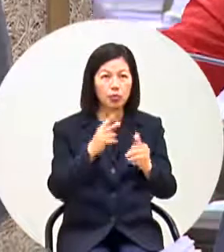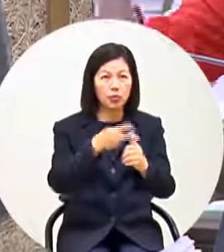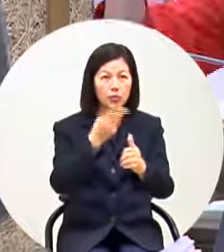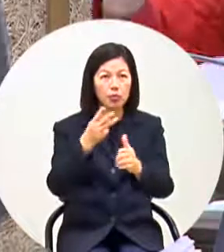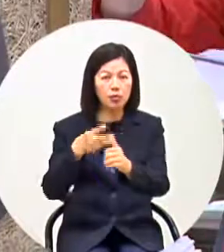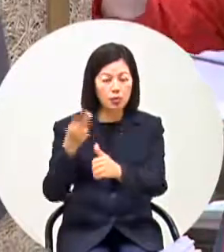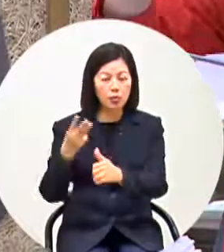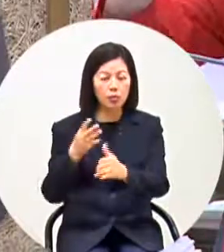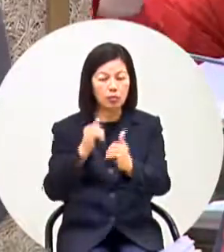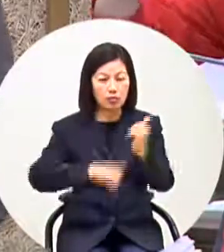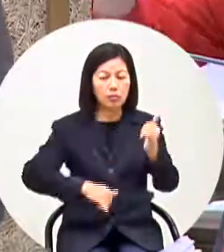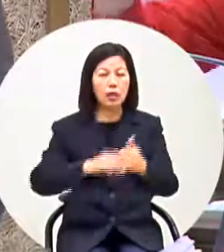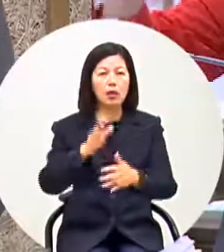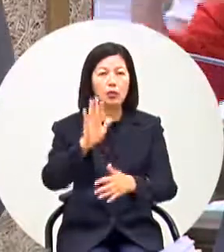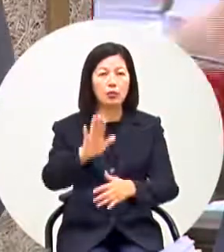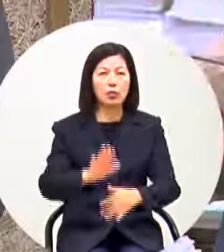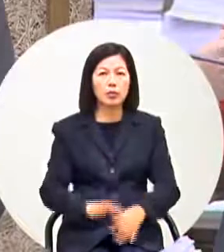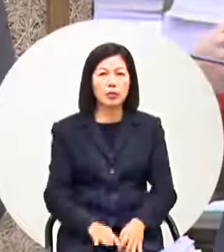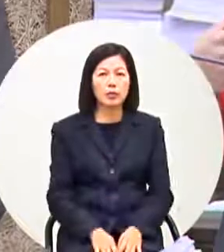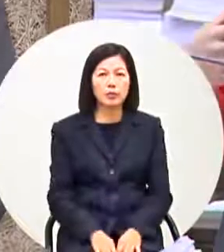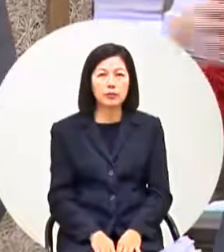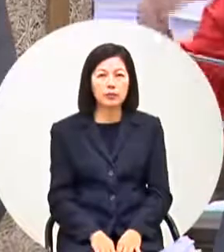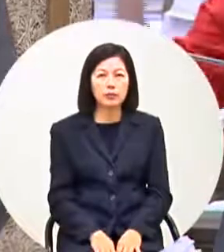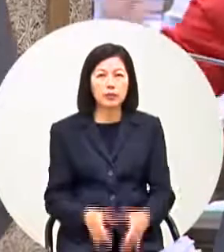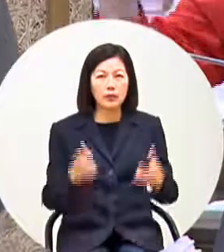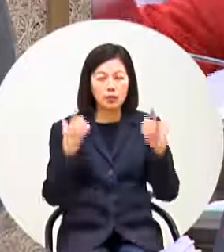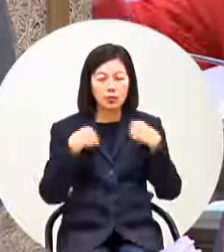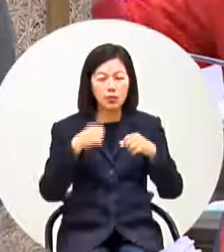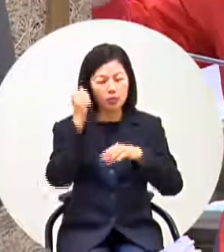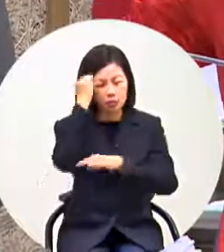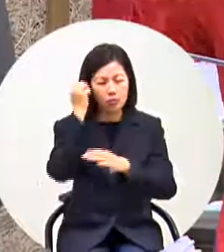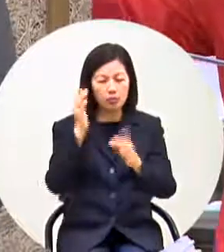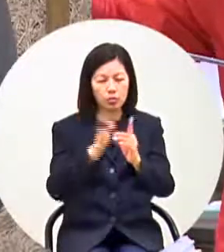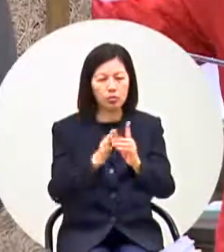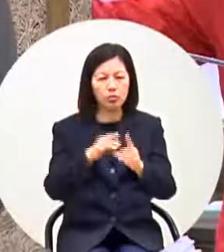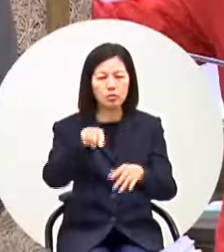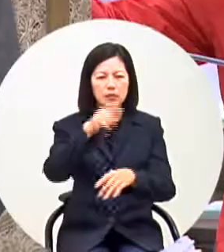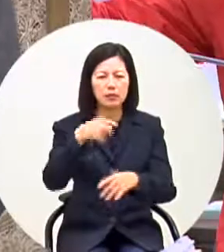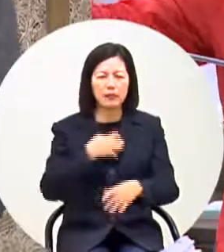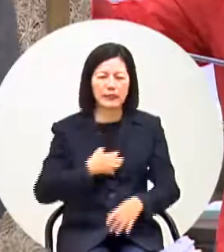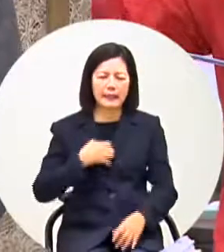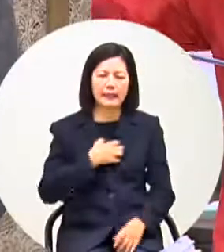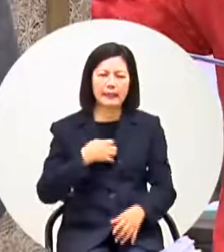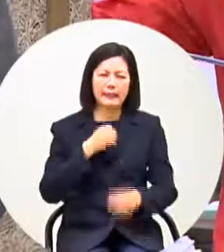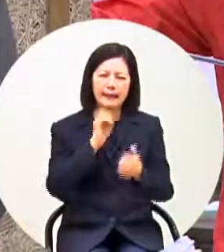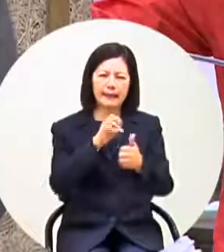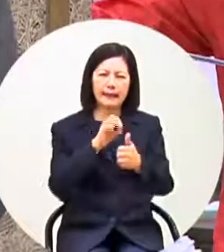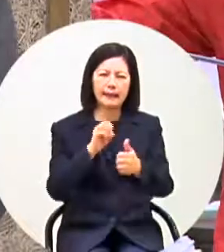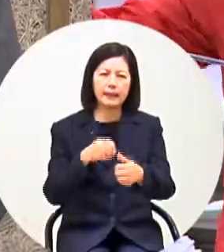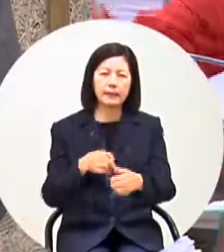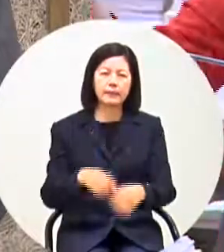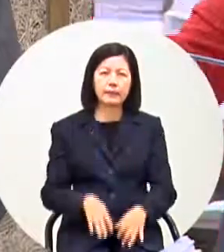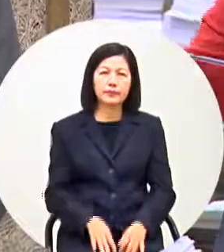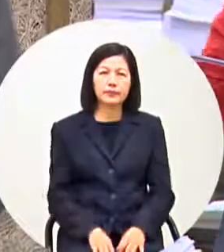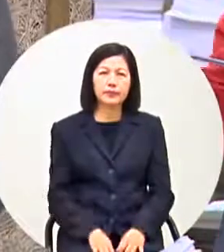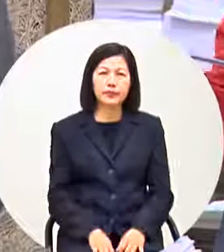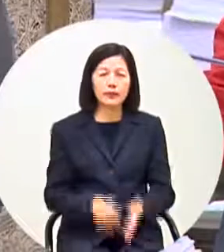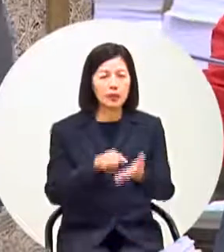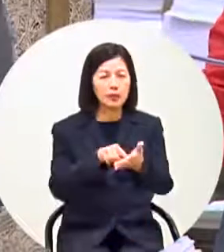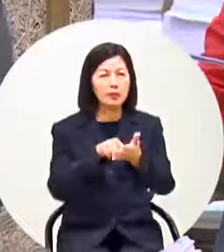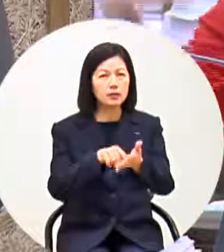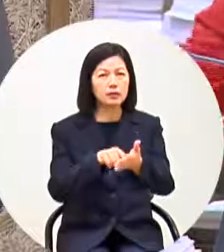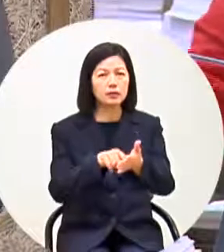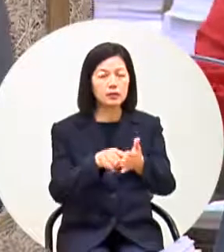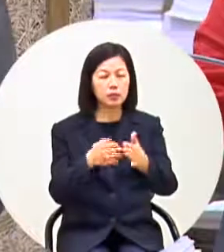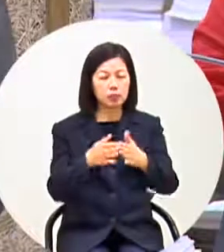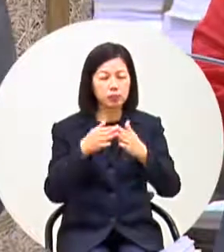没有， 还是 我有听原住户有很多在campaign说他申请 申请要入住，可是都没入围